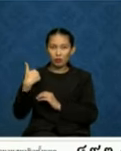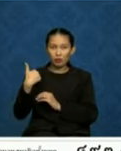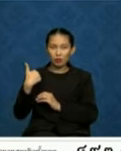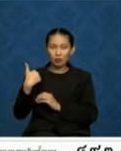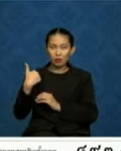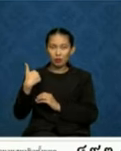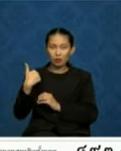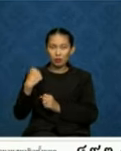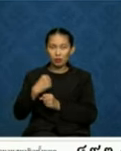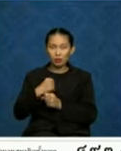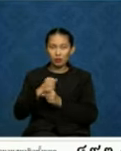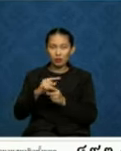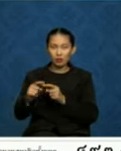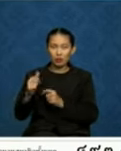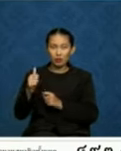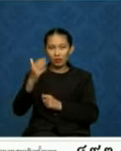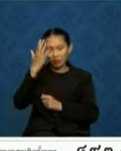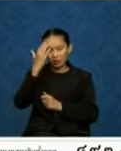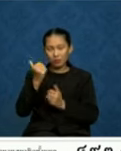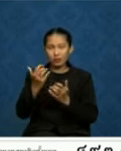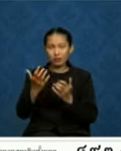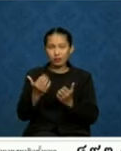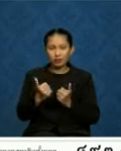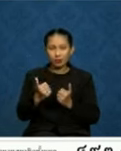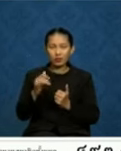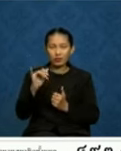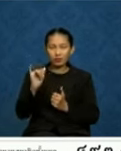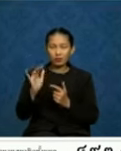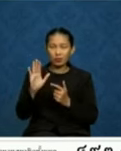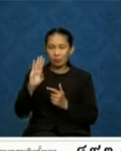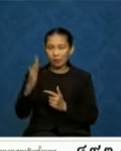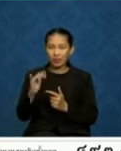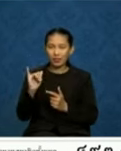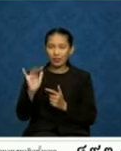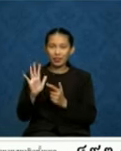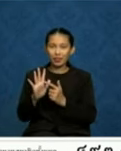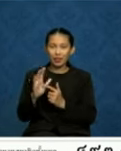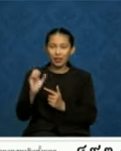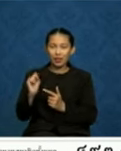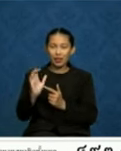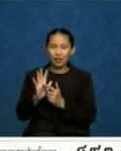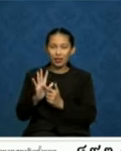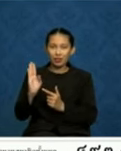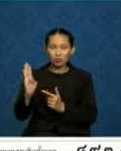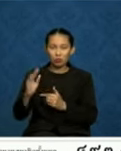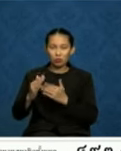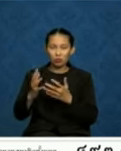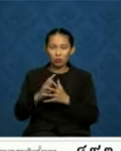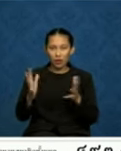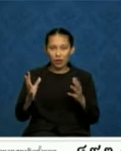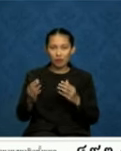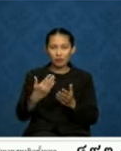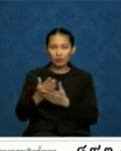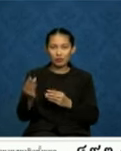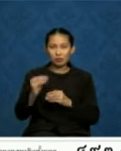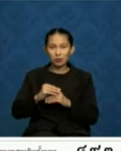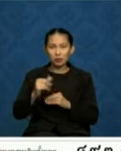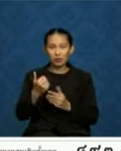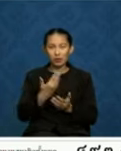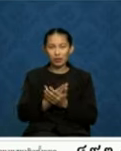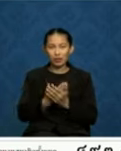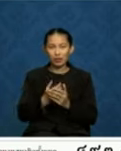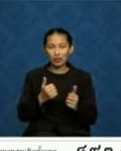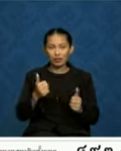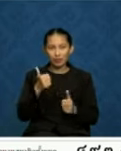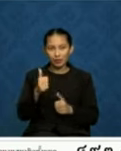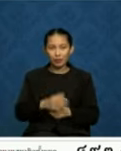ที่ดีขึ้นจะได้ไปรับซื้อใบยาสูบจากชาวไร่ได้ปริมาณมากขึ้นได้ราคาดีขึ้นอีกส่วนหนึ่